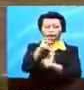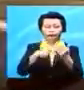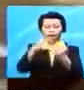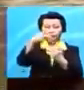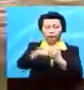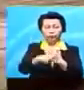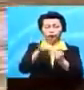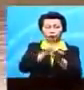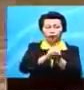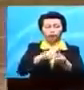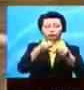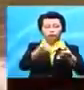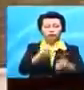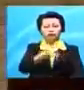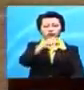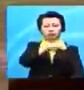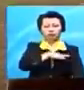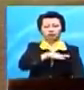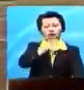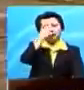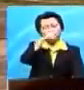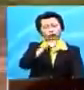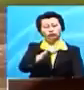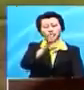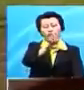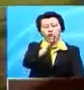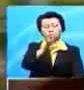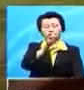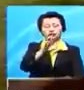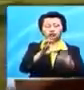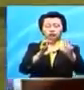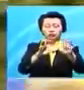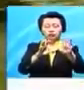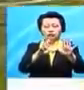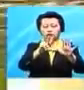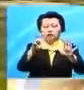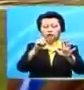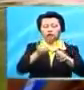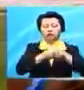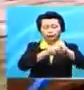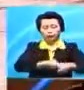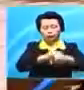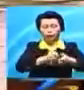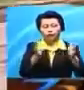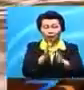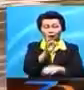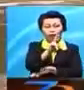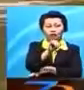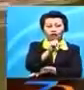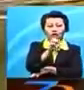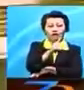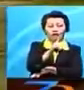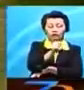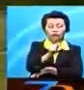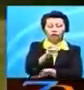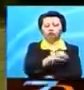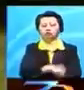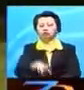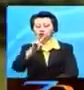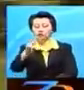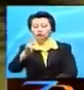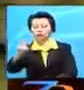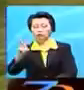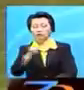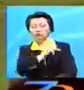Program itu akan memberi manfaat kepada kira-kira 530,000 pekebun kecil RISDA dan 22,000 ketua